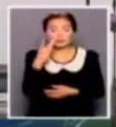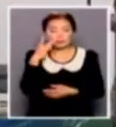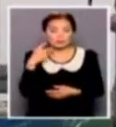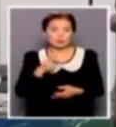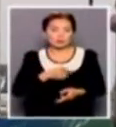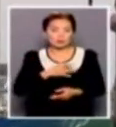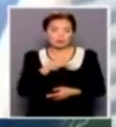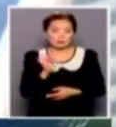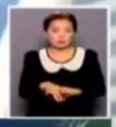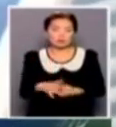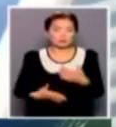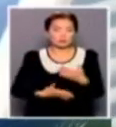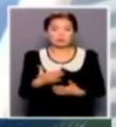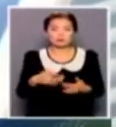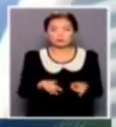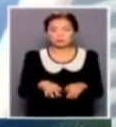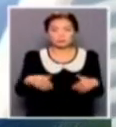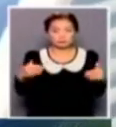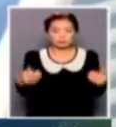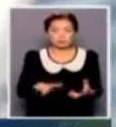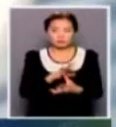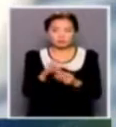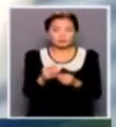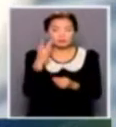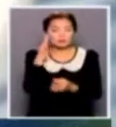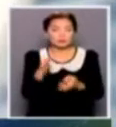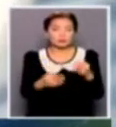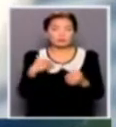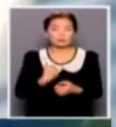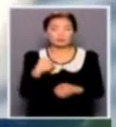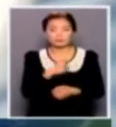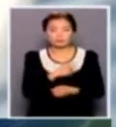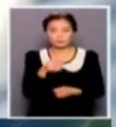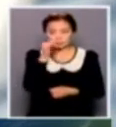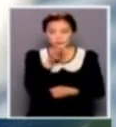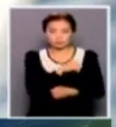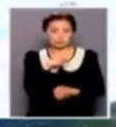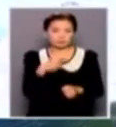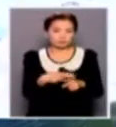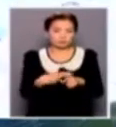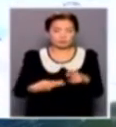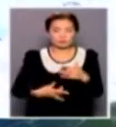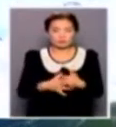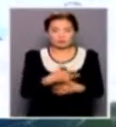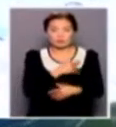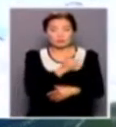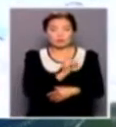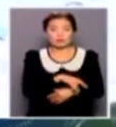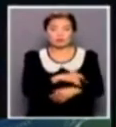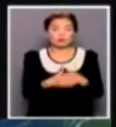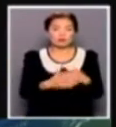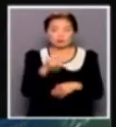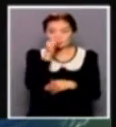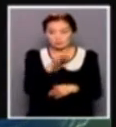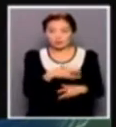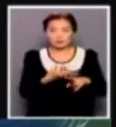применении всех мер нет никаких результатов, потому что частные судебные исполнители не могут сами привлекать должника к административной